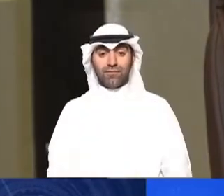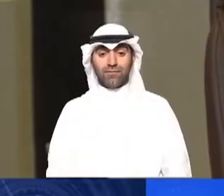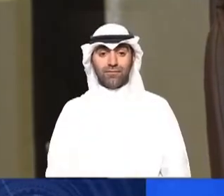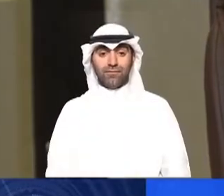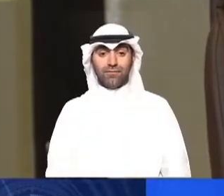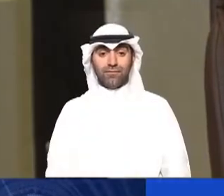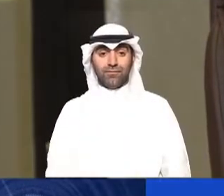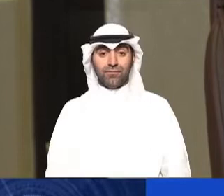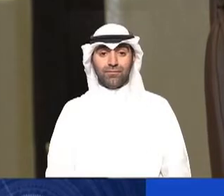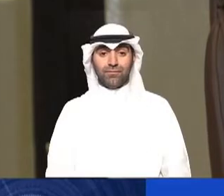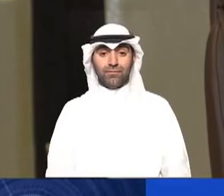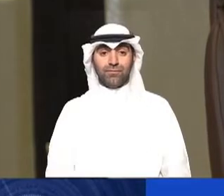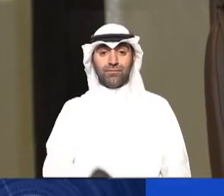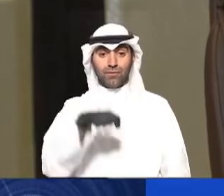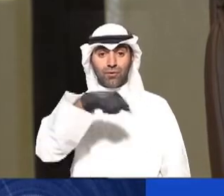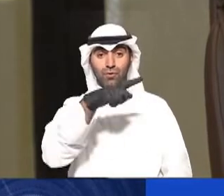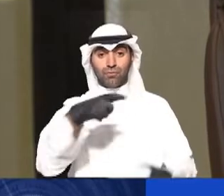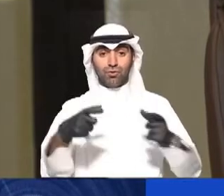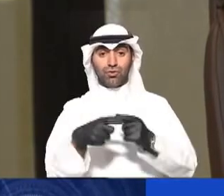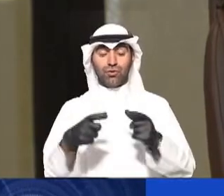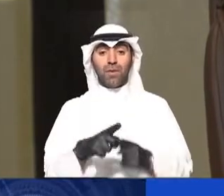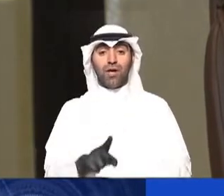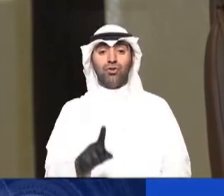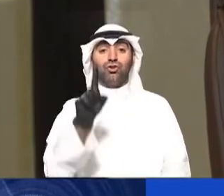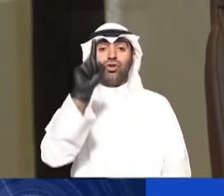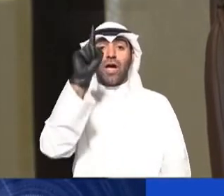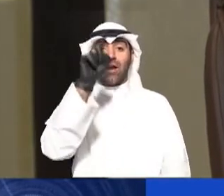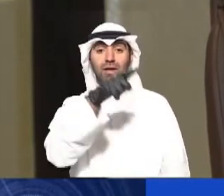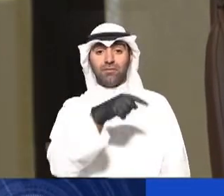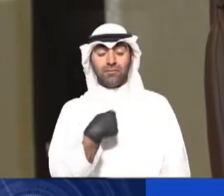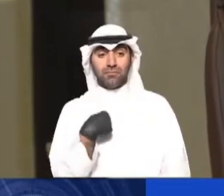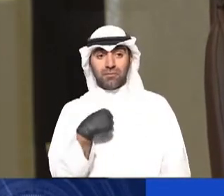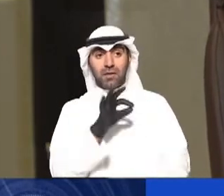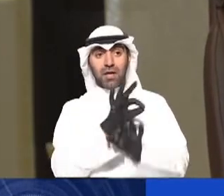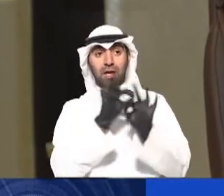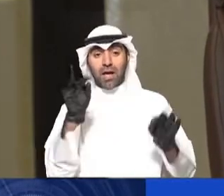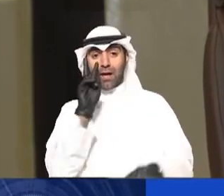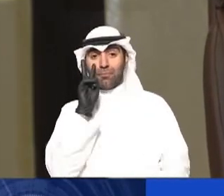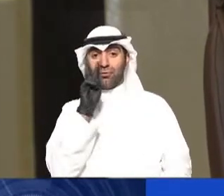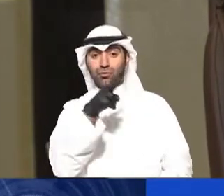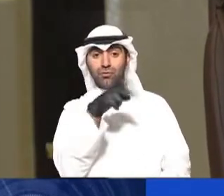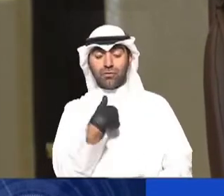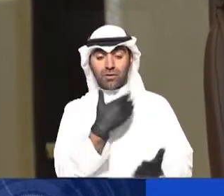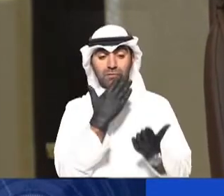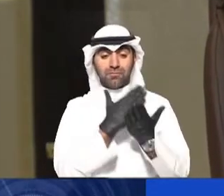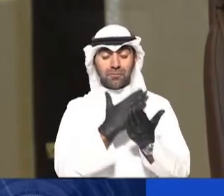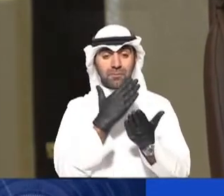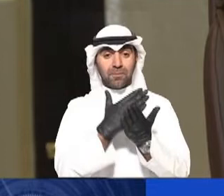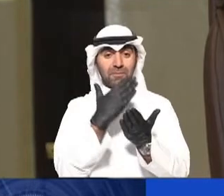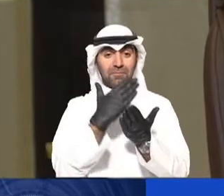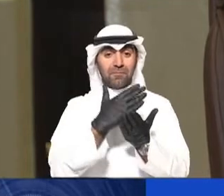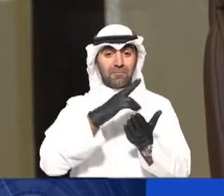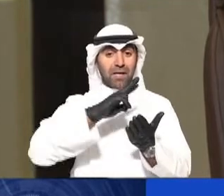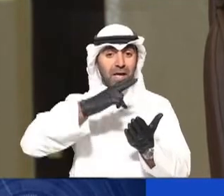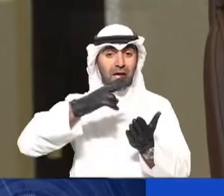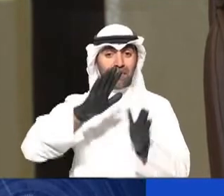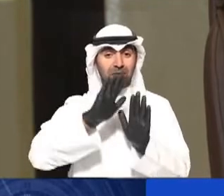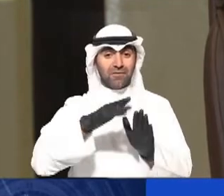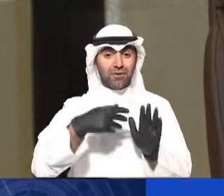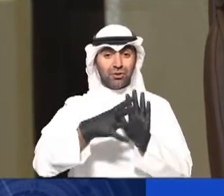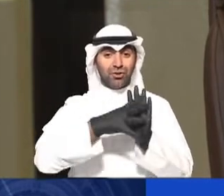الله سيتم عرض أكثر من موضوع. أهم هذه